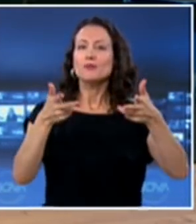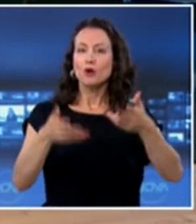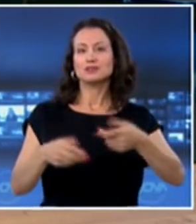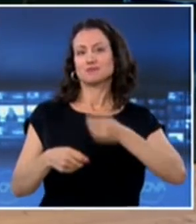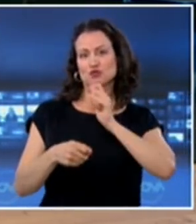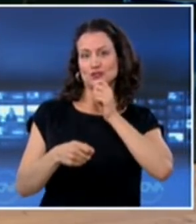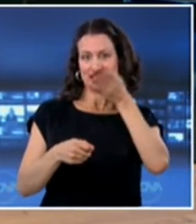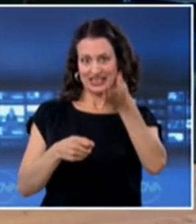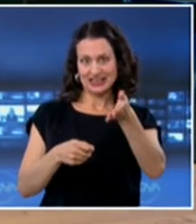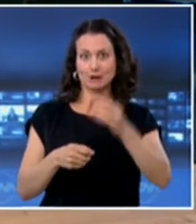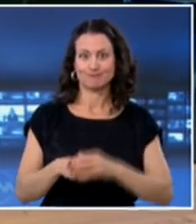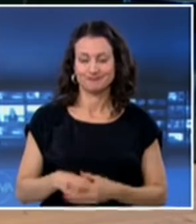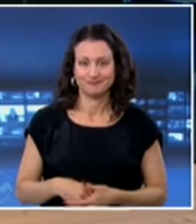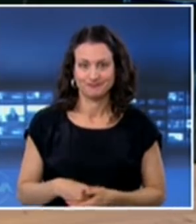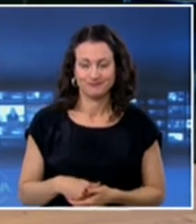теб.